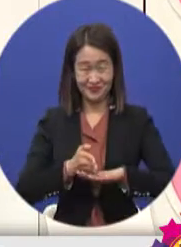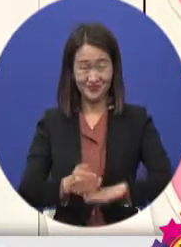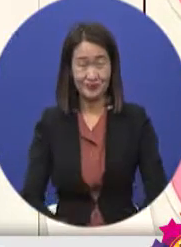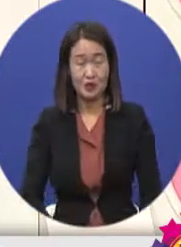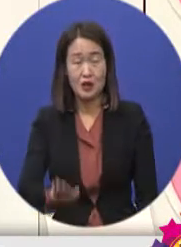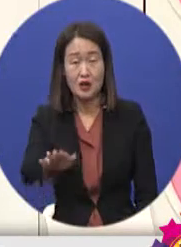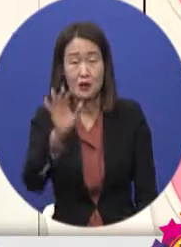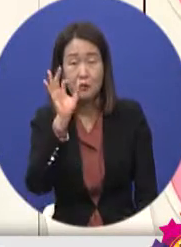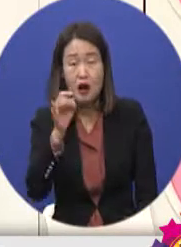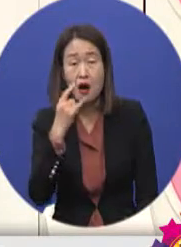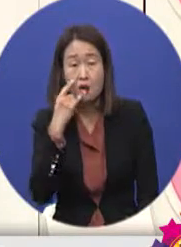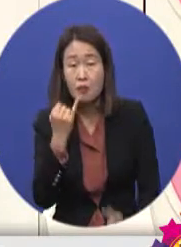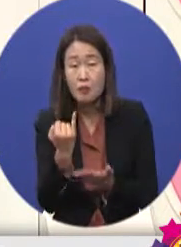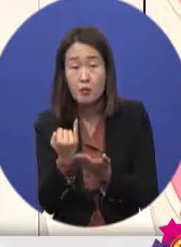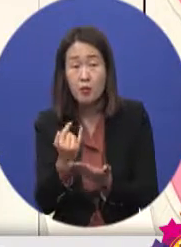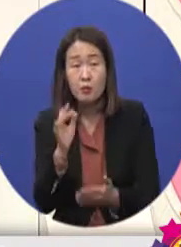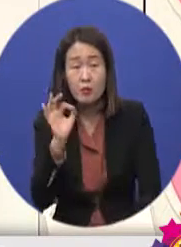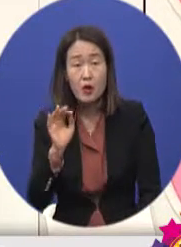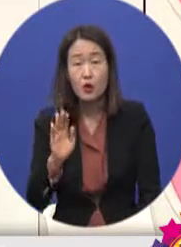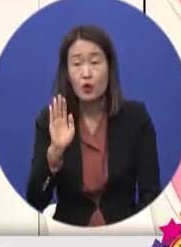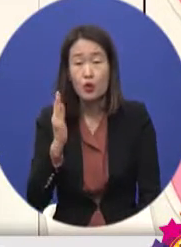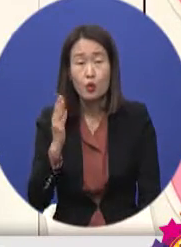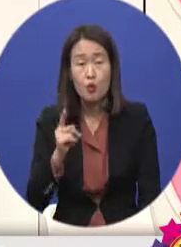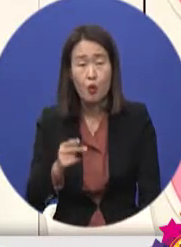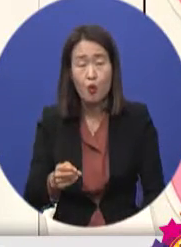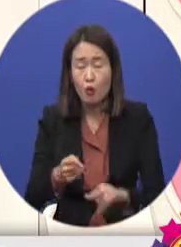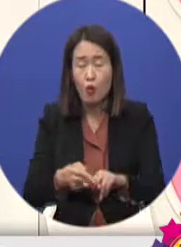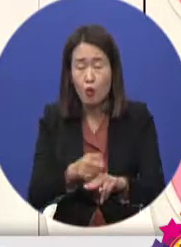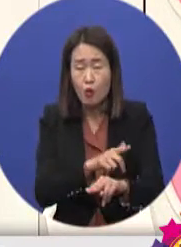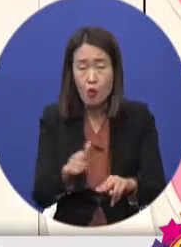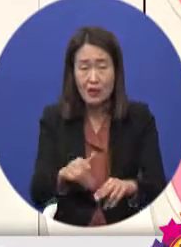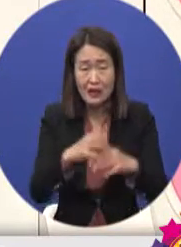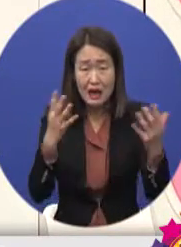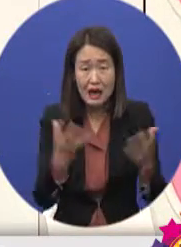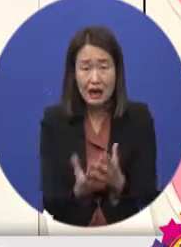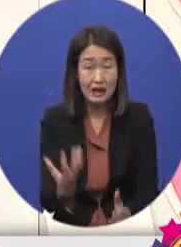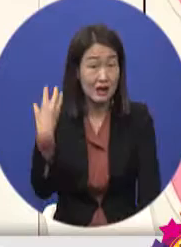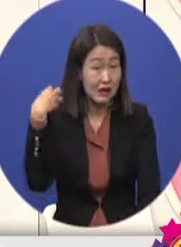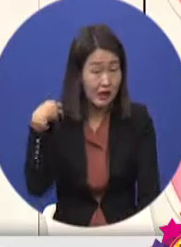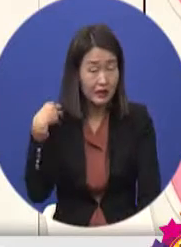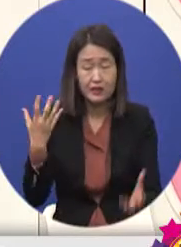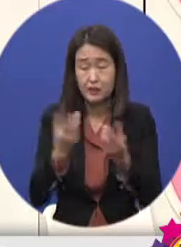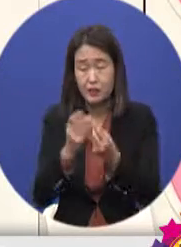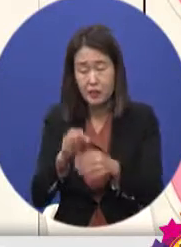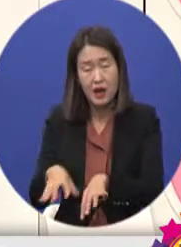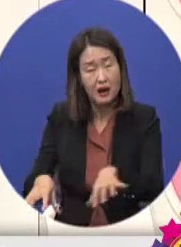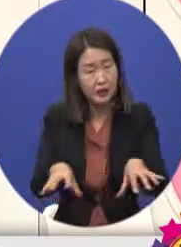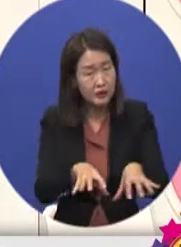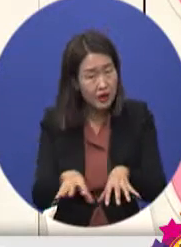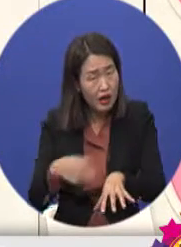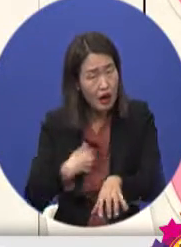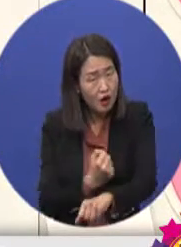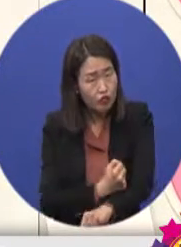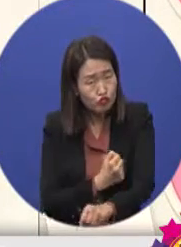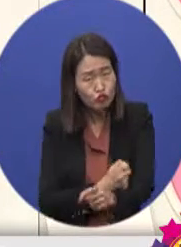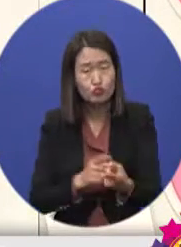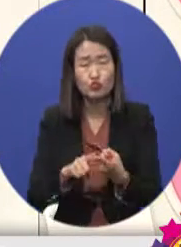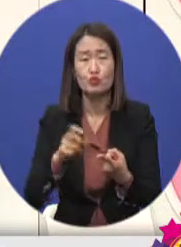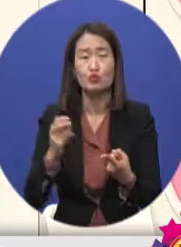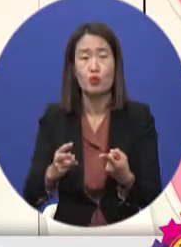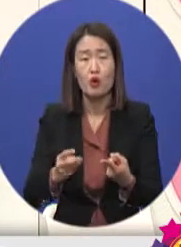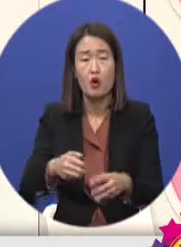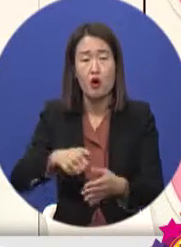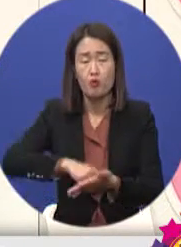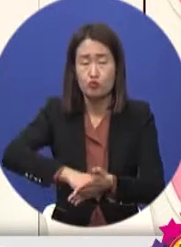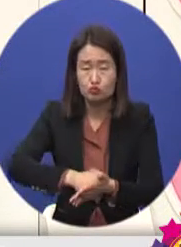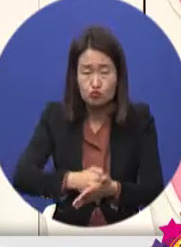네. 어머니는 요즘에도 그 살림살이를 도맡아 하시는지요? 김장, 이를테면 김장도 내가 해야 되고, 예, 매주도